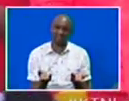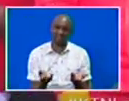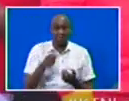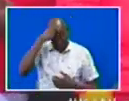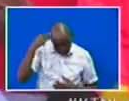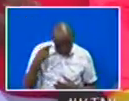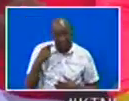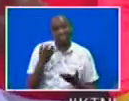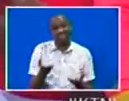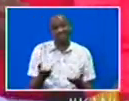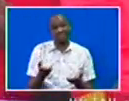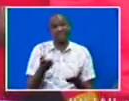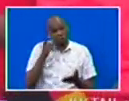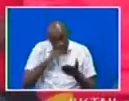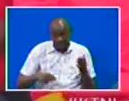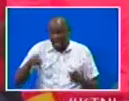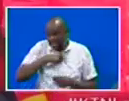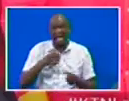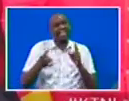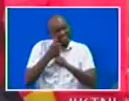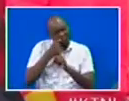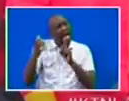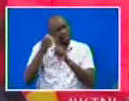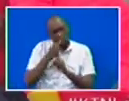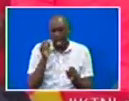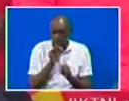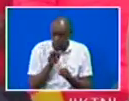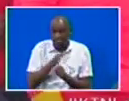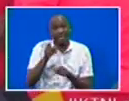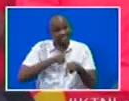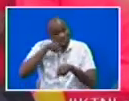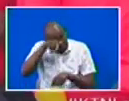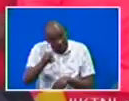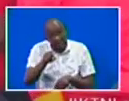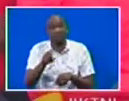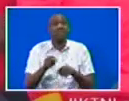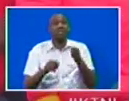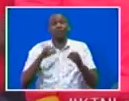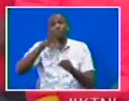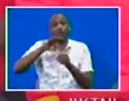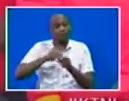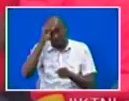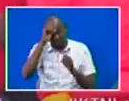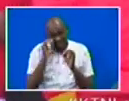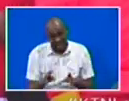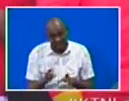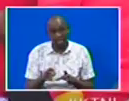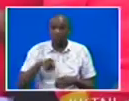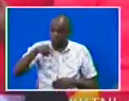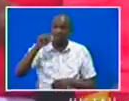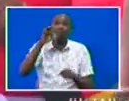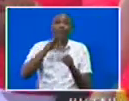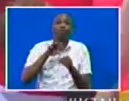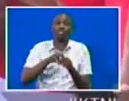sababu kama yale ambaye tumetenda na tumefanya nyinyi mkiwa nje ya serikali, nyinyi mkiwa mmepiga kura nje